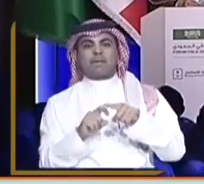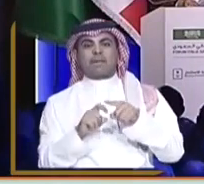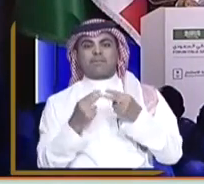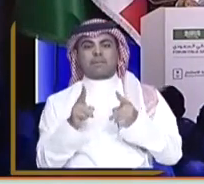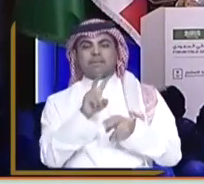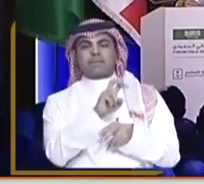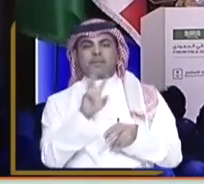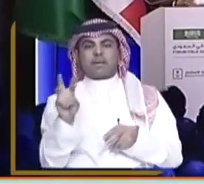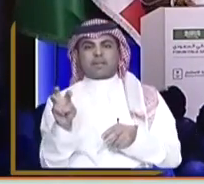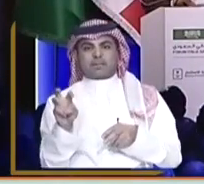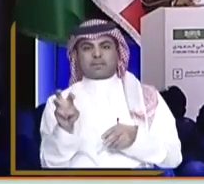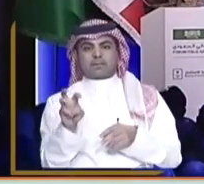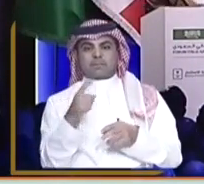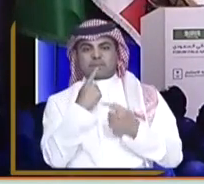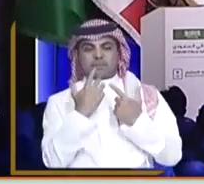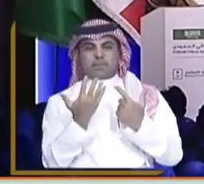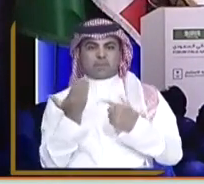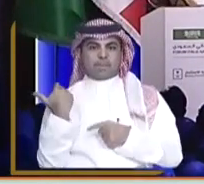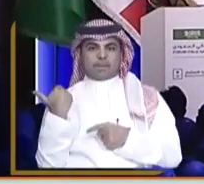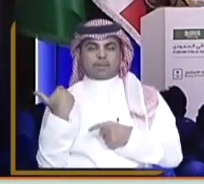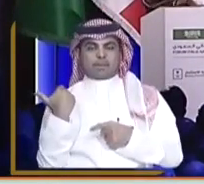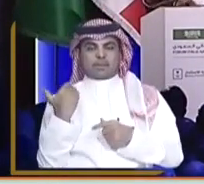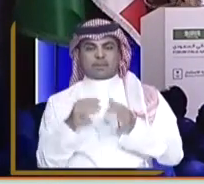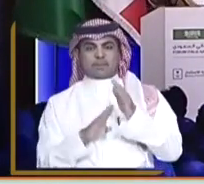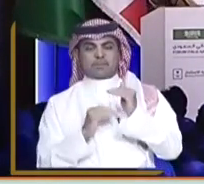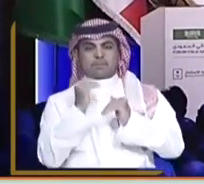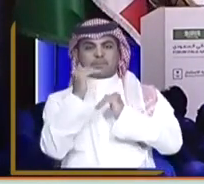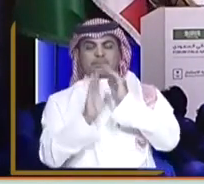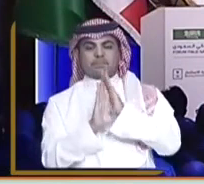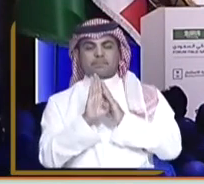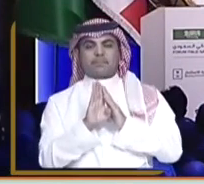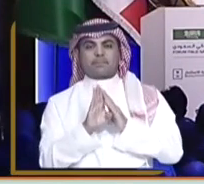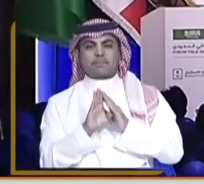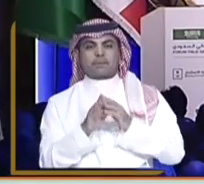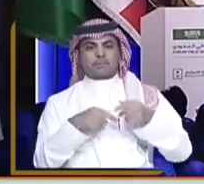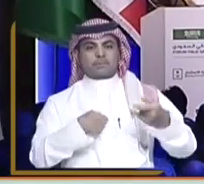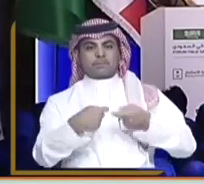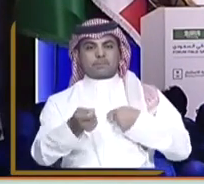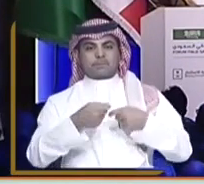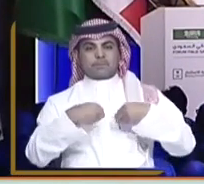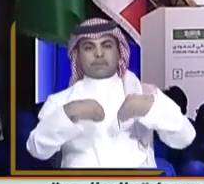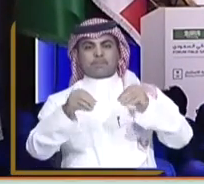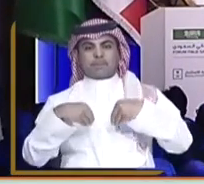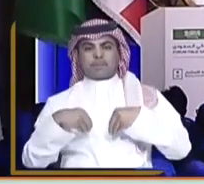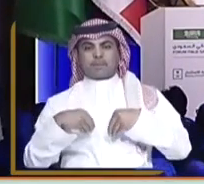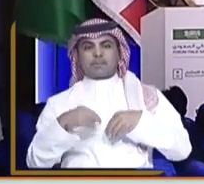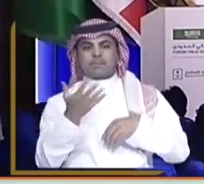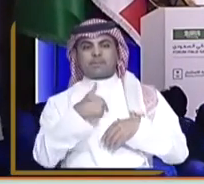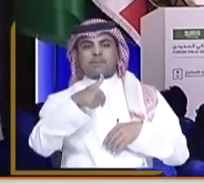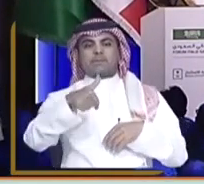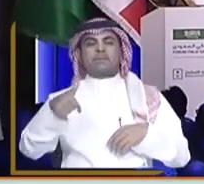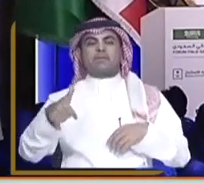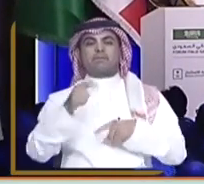اطلاق رؤيه 2030 قبل سبع سنوات وارتفع اجمالي الناتج المحلي غير النفطي بنسبه 66%